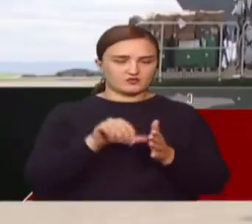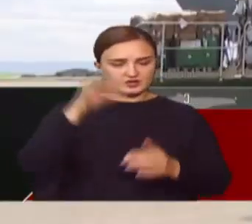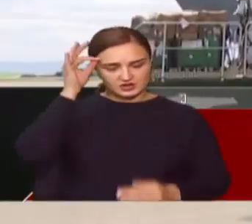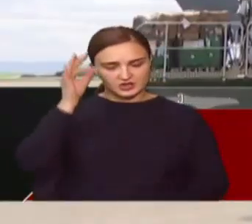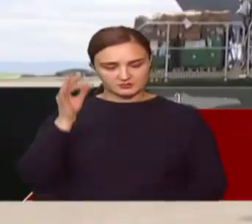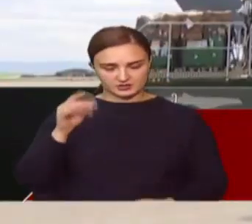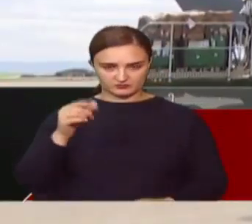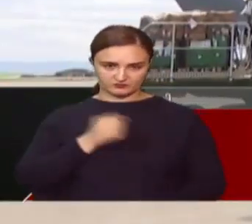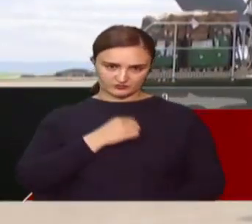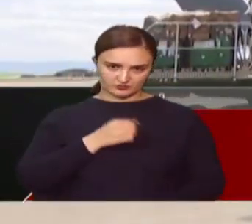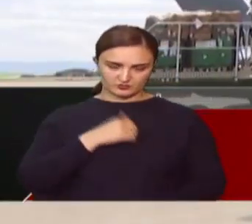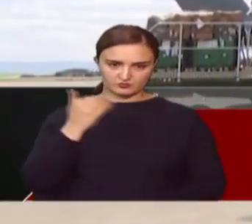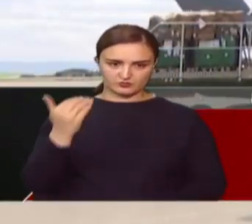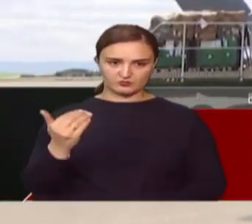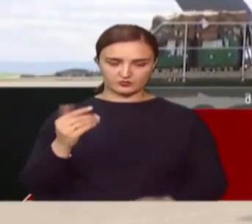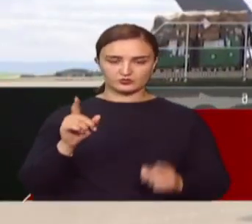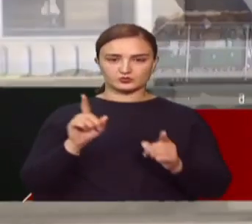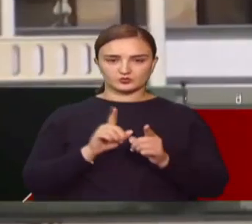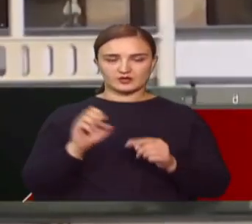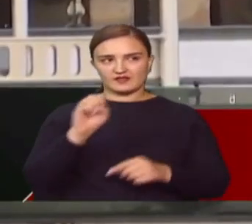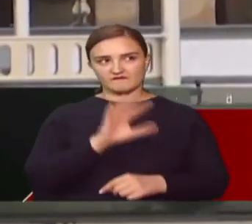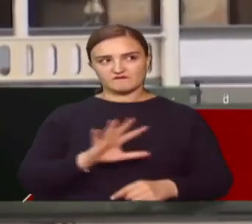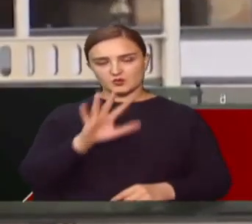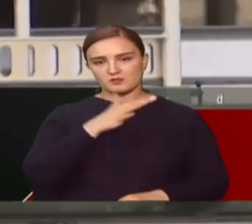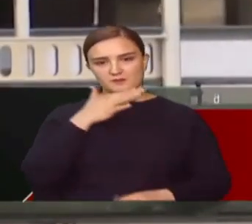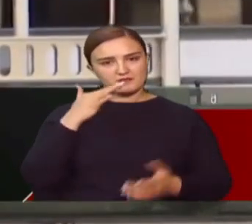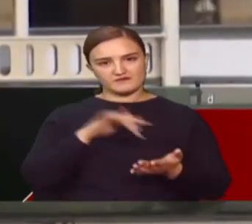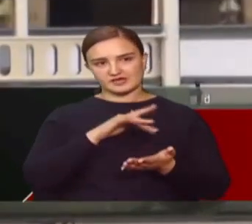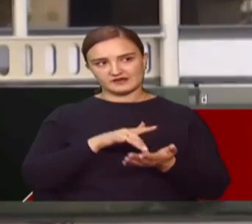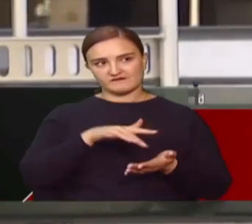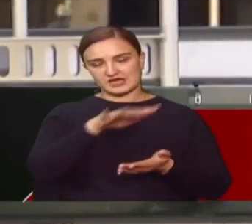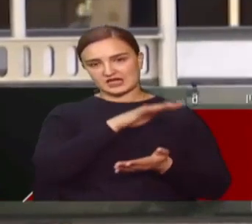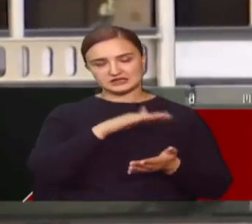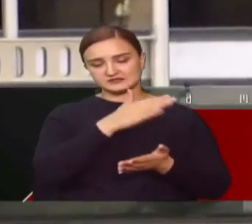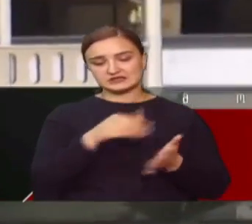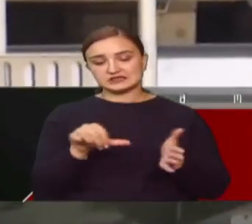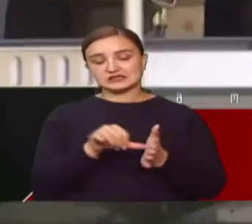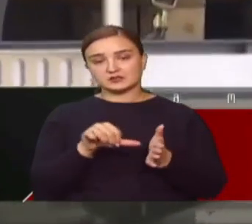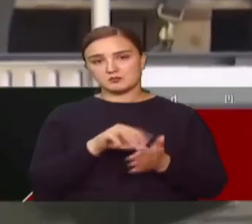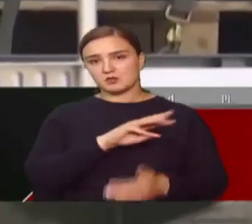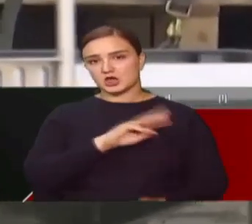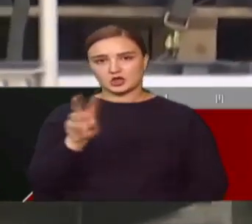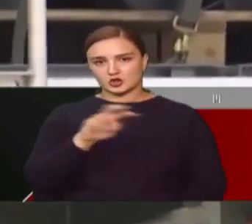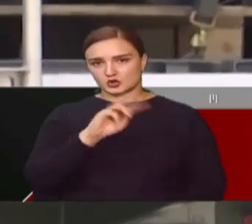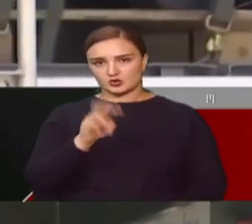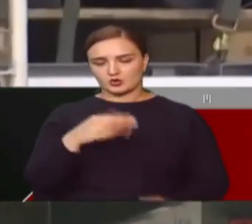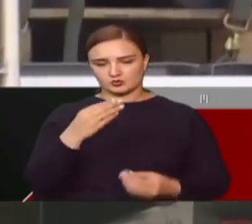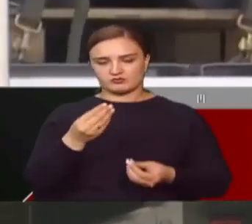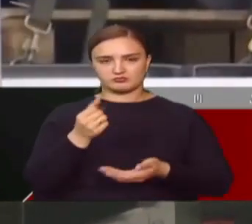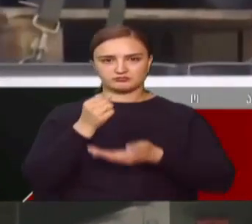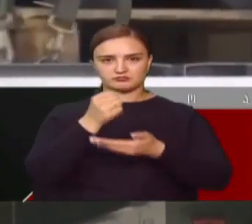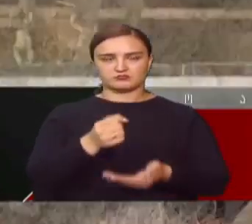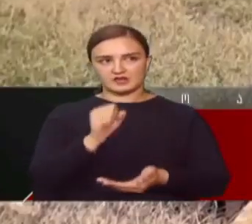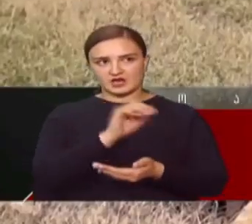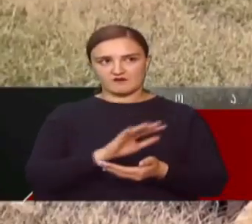გერმანიის შეიარაღებული ძალებიც, ასევე ევროპის არაერთი ქვეყანა. ქვეყნისთვის დასახმარებლად მილიონობით დოლარი გამოყო ევროკავშირმა